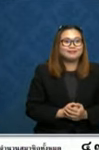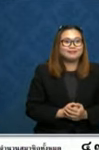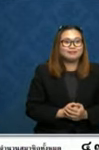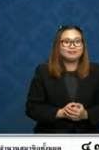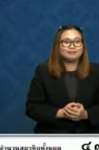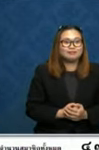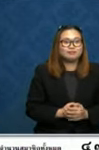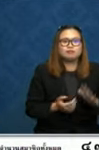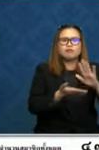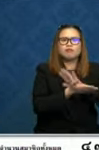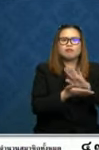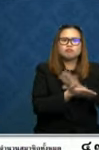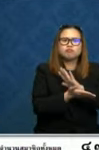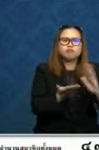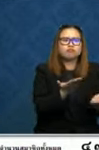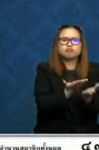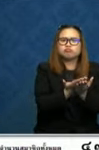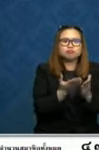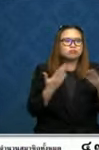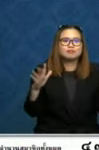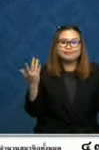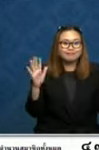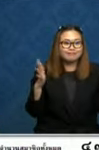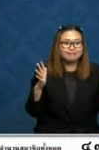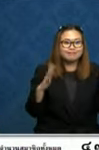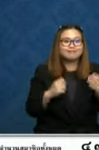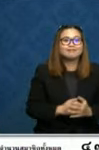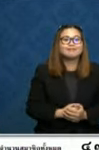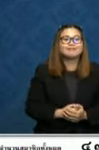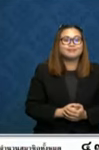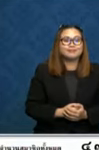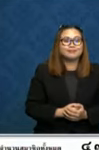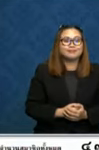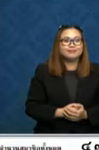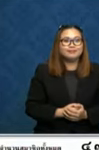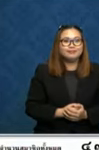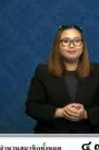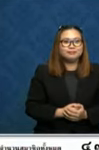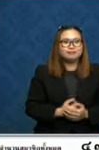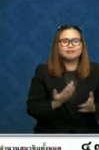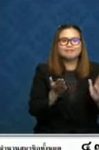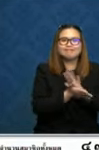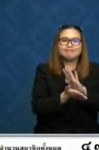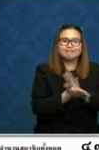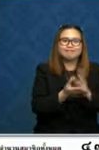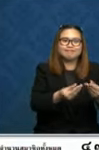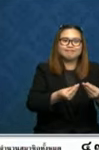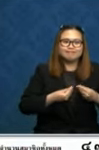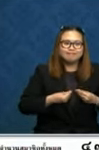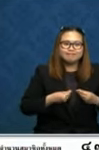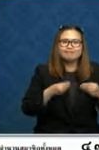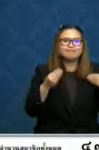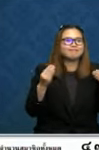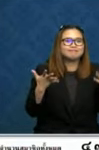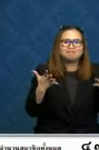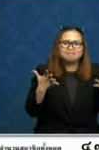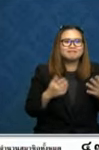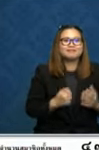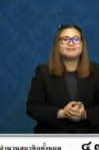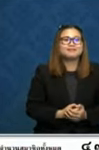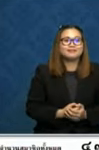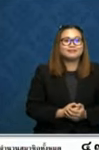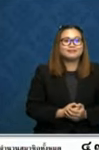ไม่มีเอกสารตอบกลับจากกองทัพที่ท่านเรียกค่ะไม่ส่งเอกสารกลับมาให้กรรมธิการใหญ่สักฉบับ